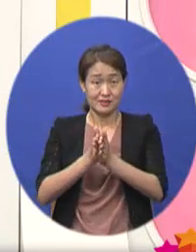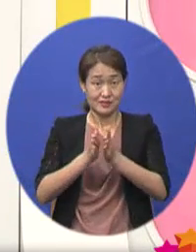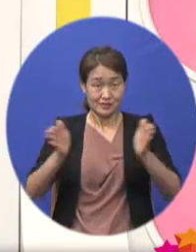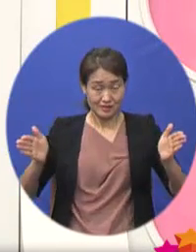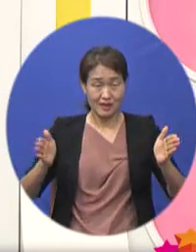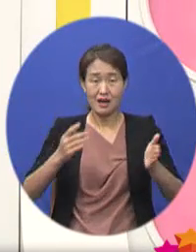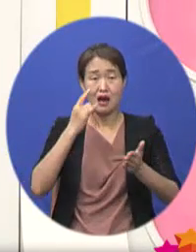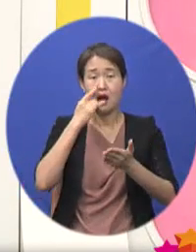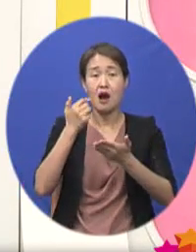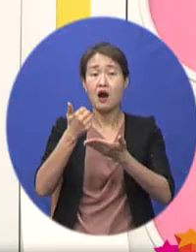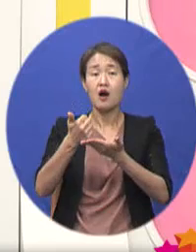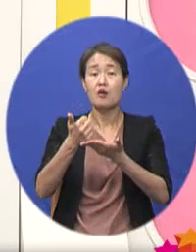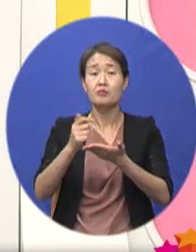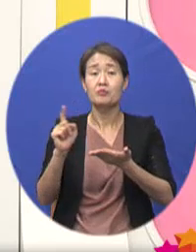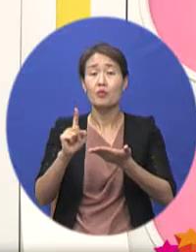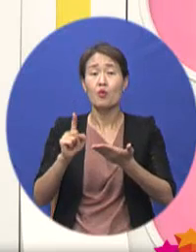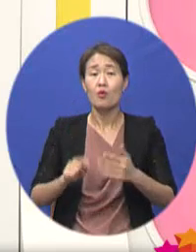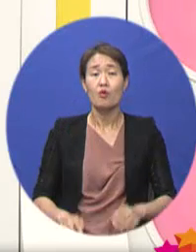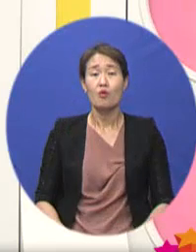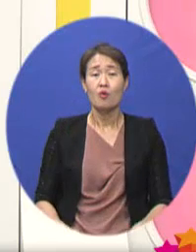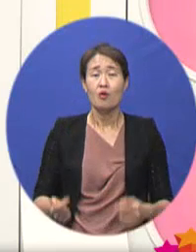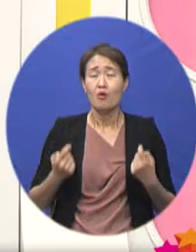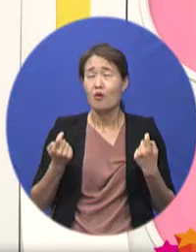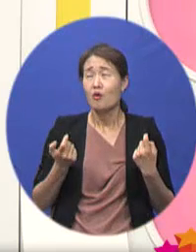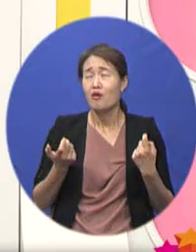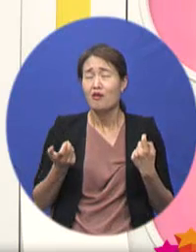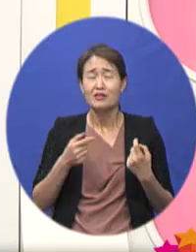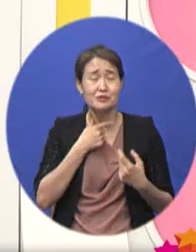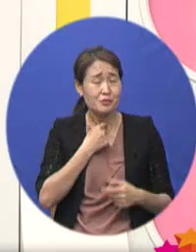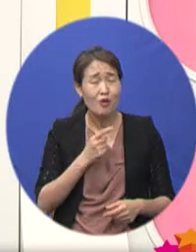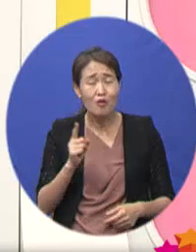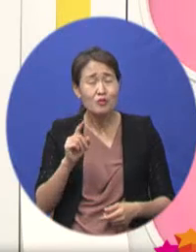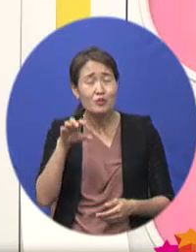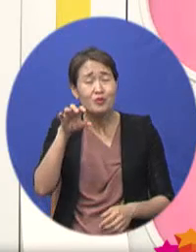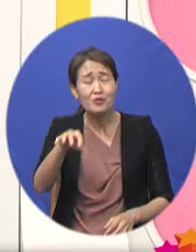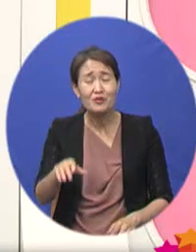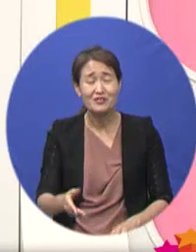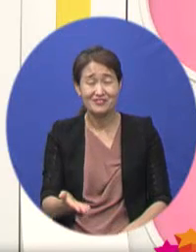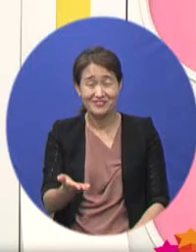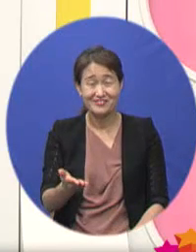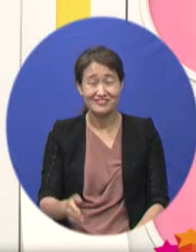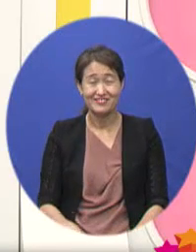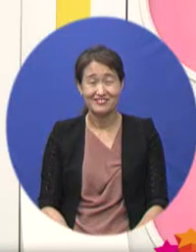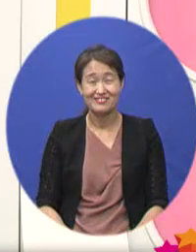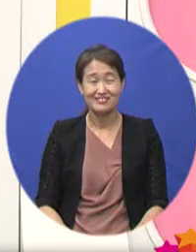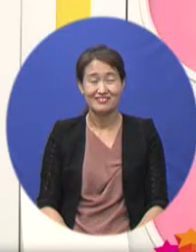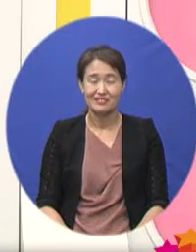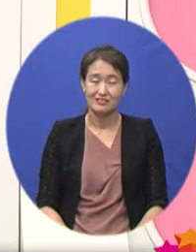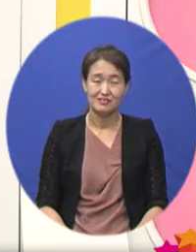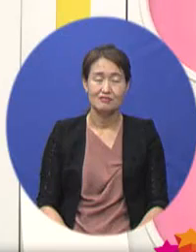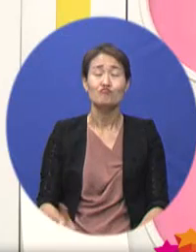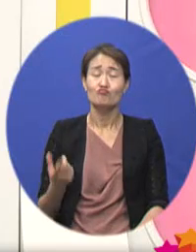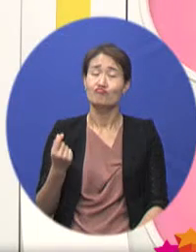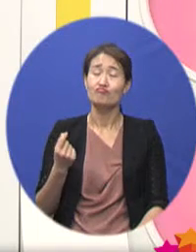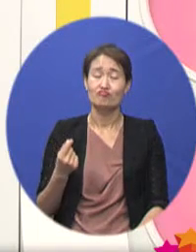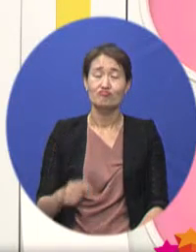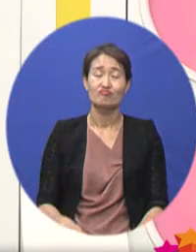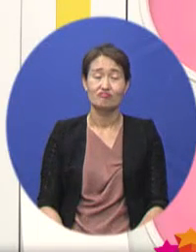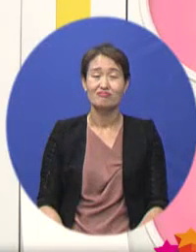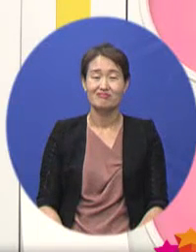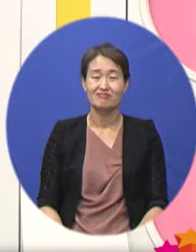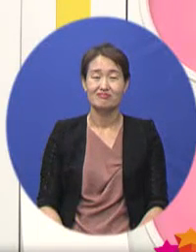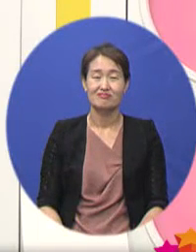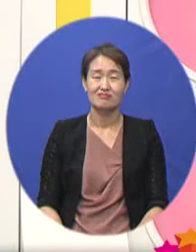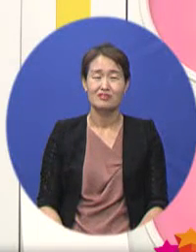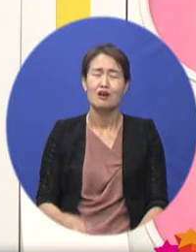우리 아버님께서는 좀 어디론가 좀 떠나고 싶지 않으세요? 아, 예, 뭐, 예.